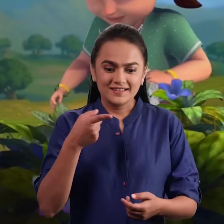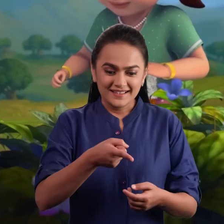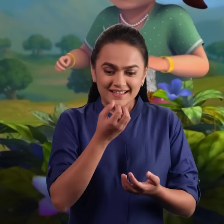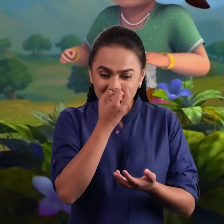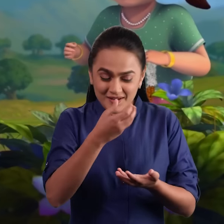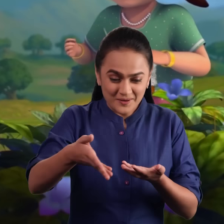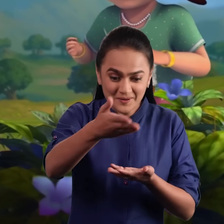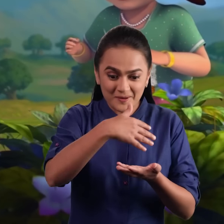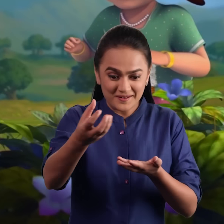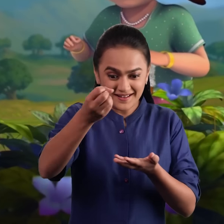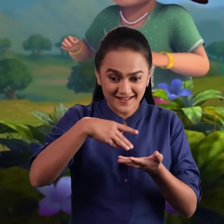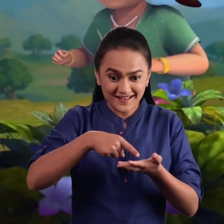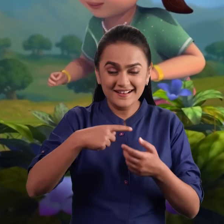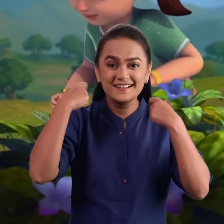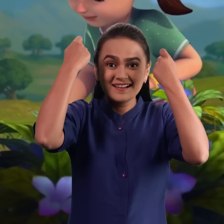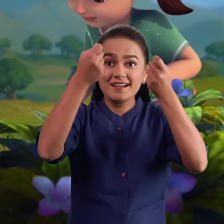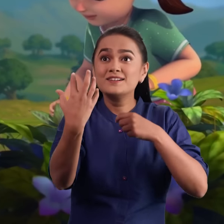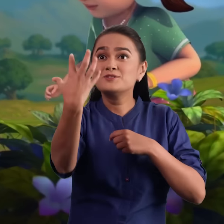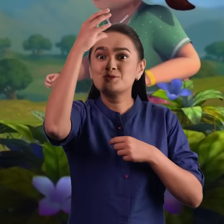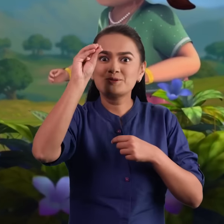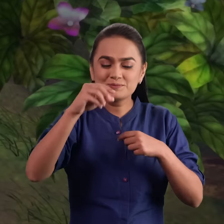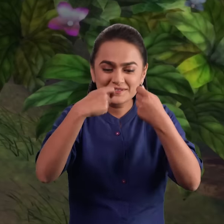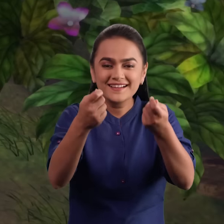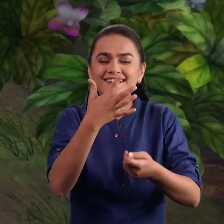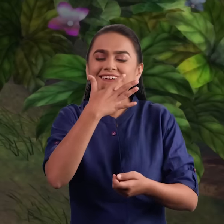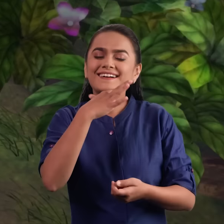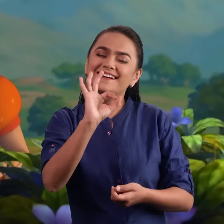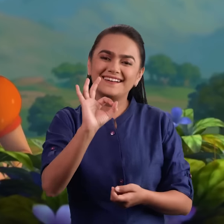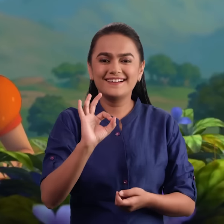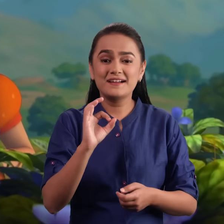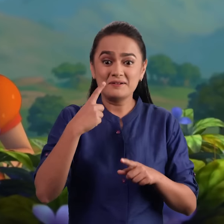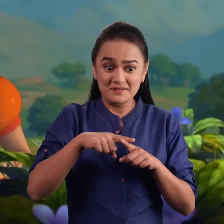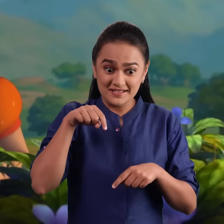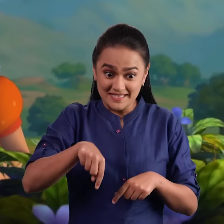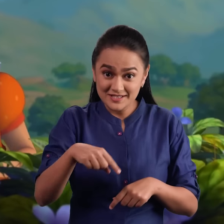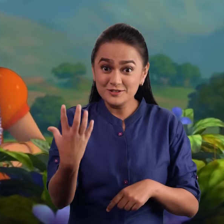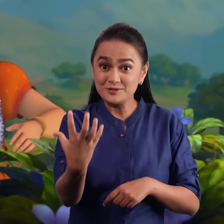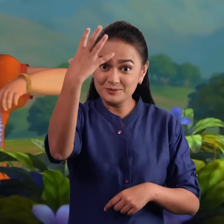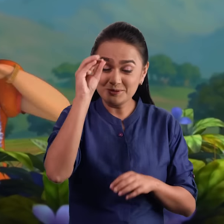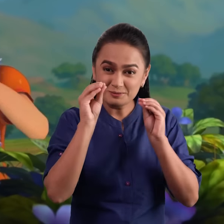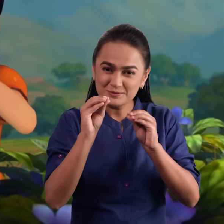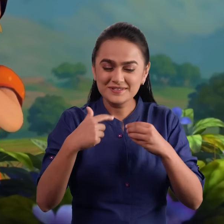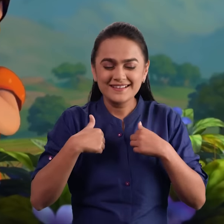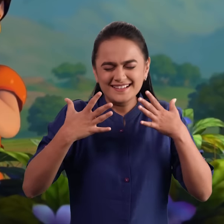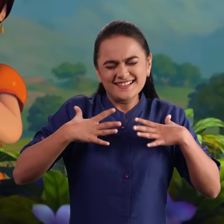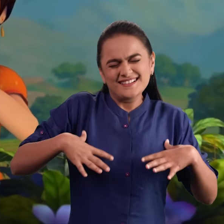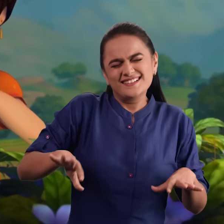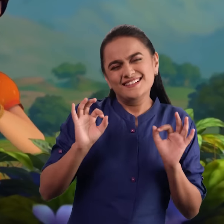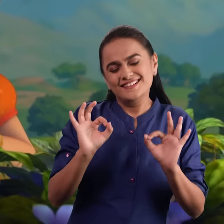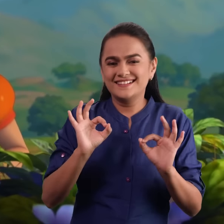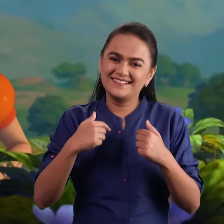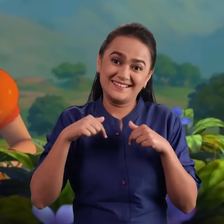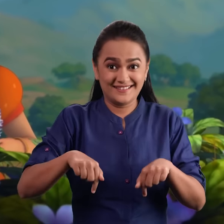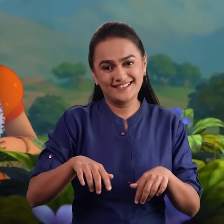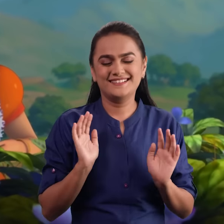ये सारी पुष्पमालाएं इस वर्ष की सूर्य पूजा को और भी अधिक सुंदर बना देंगी और मैं इस बार सूर्य पूजा के लिए सबसे